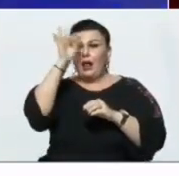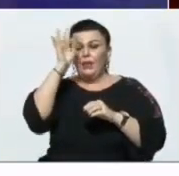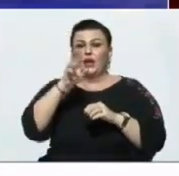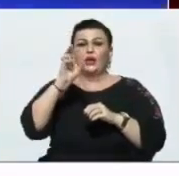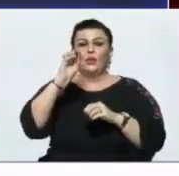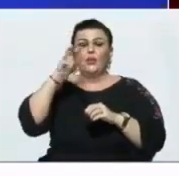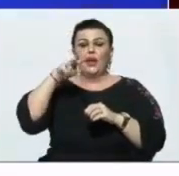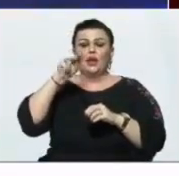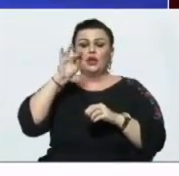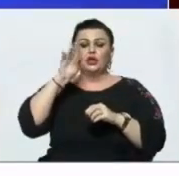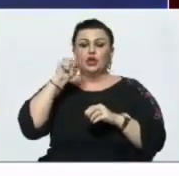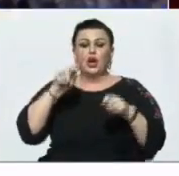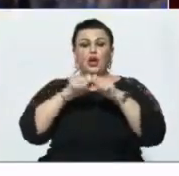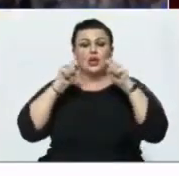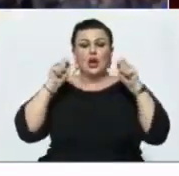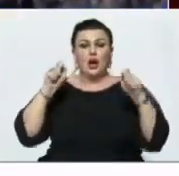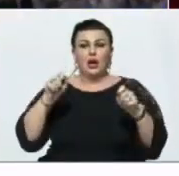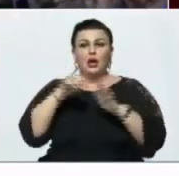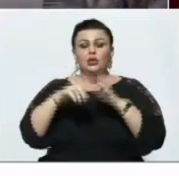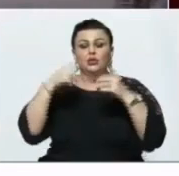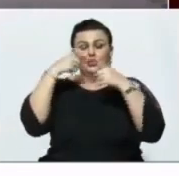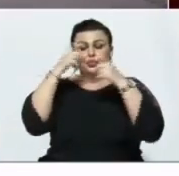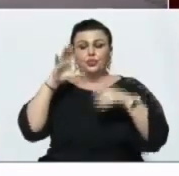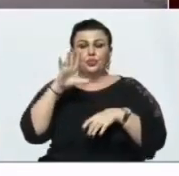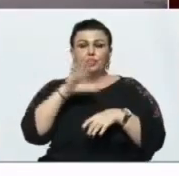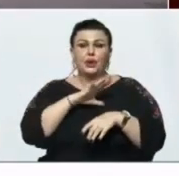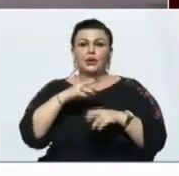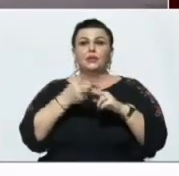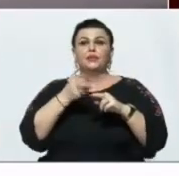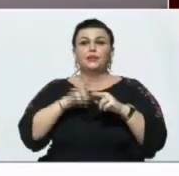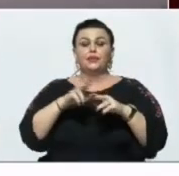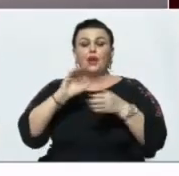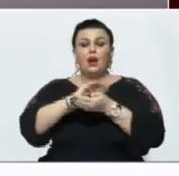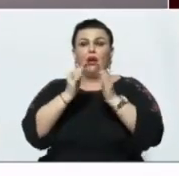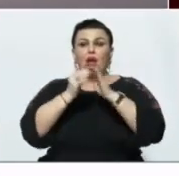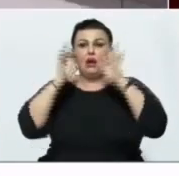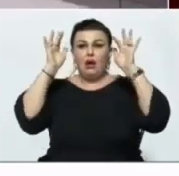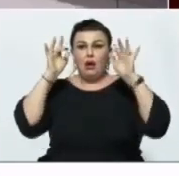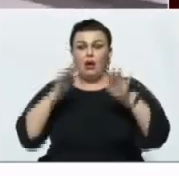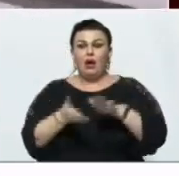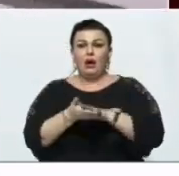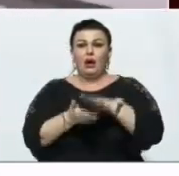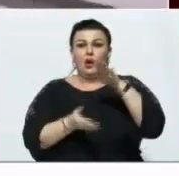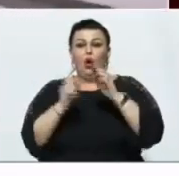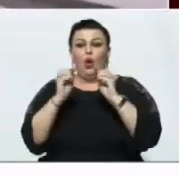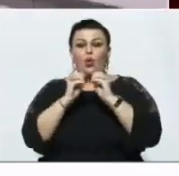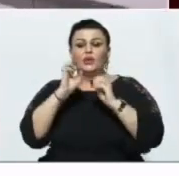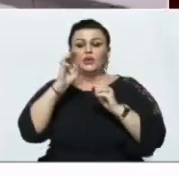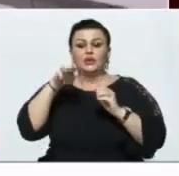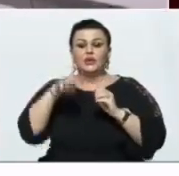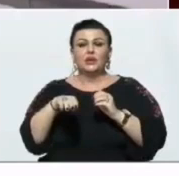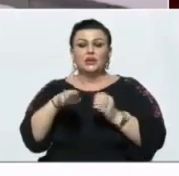Əslində, hidrometeoroloqlar xəbərdarlıq etdilər ki, bu günlər ərzində qarın yağma hündürlüyü